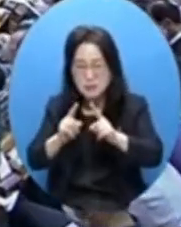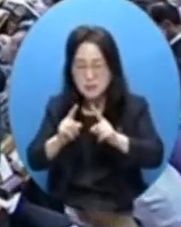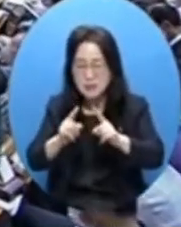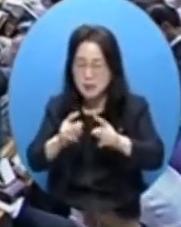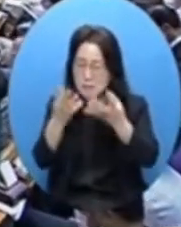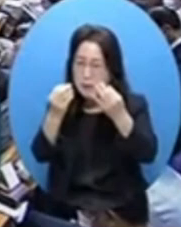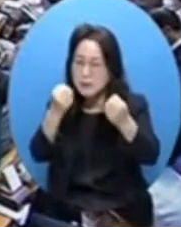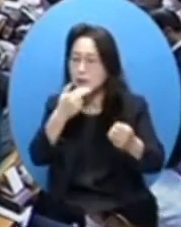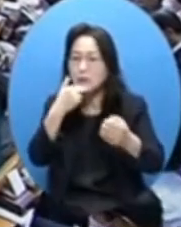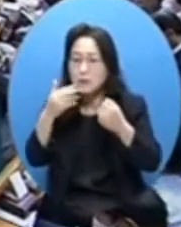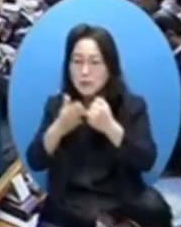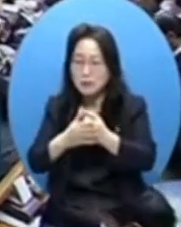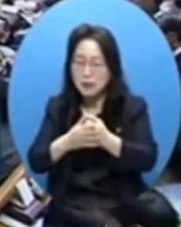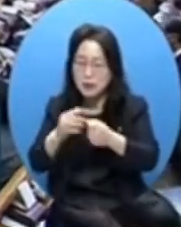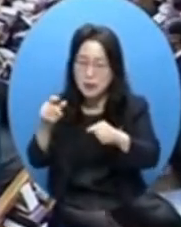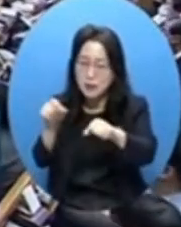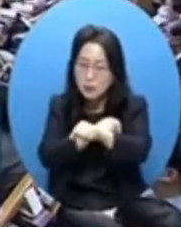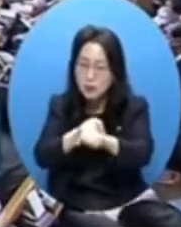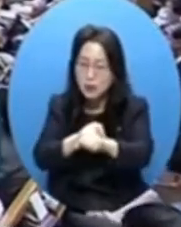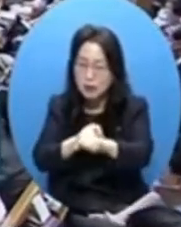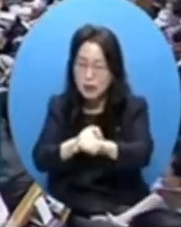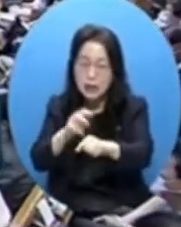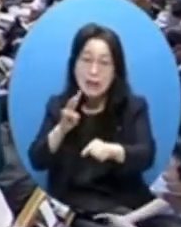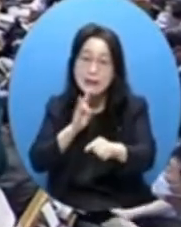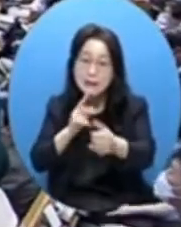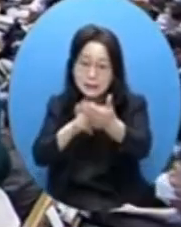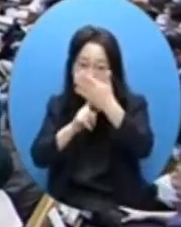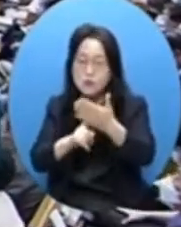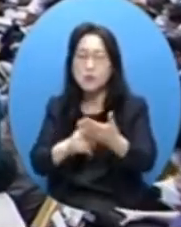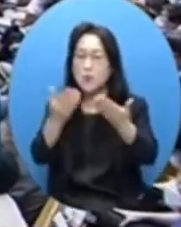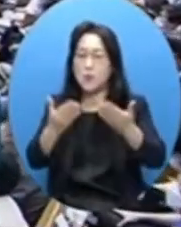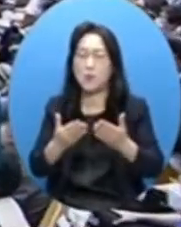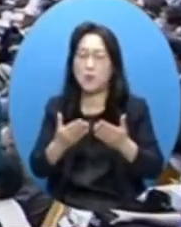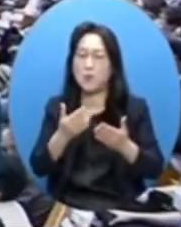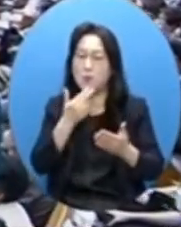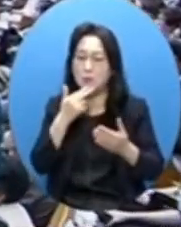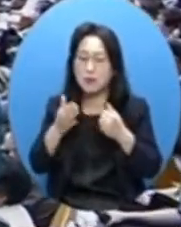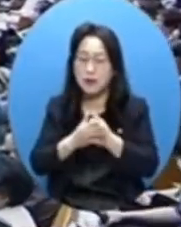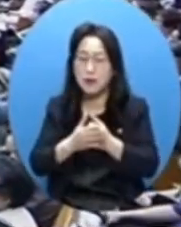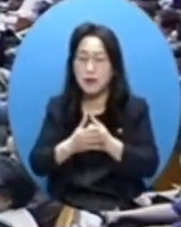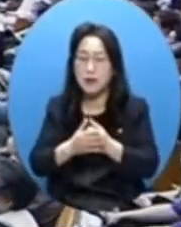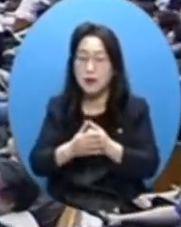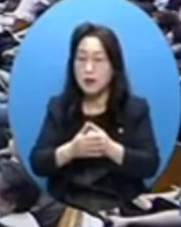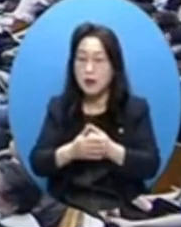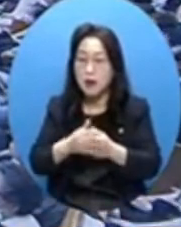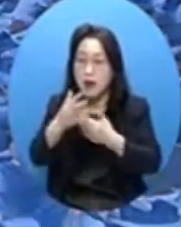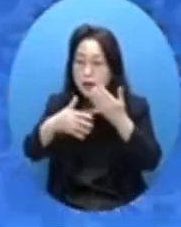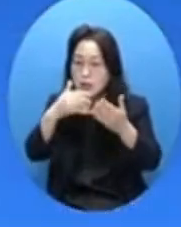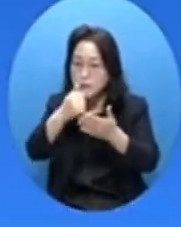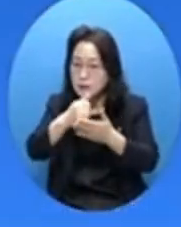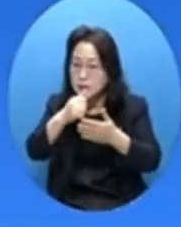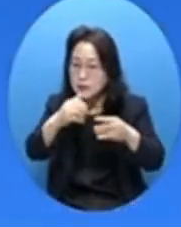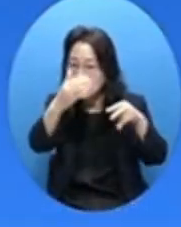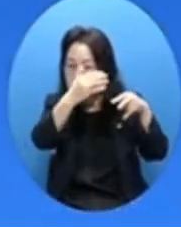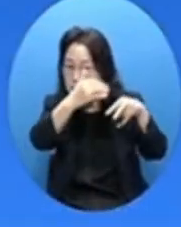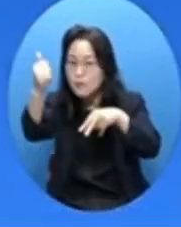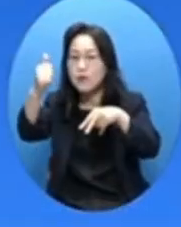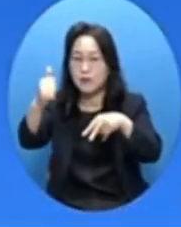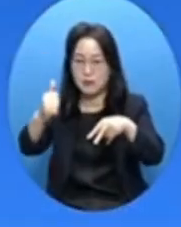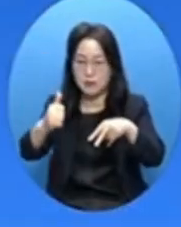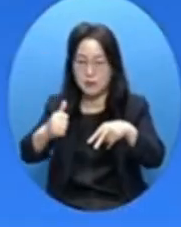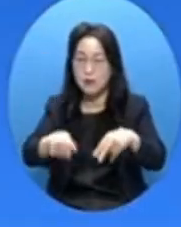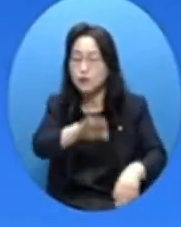않았을 때에 하나님께서 사무엘을 부르신 것입니다 우리 삶의 위기가 다가올 때가 언제입니까